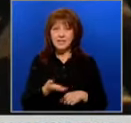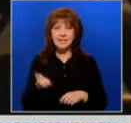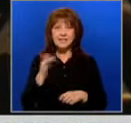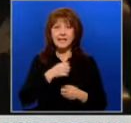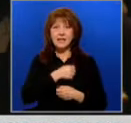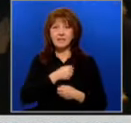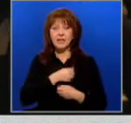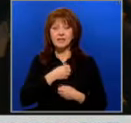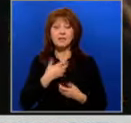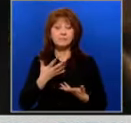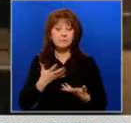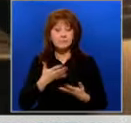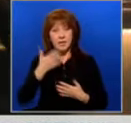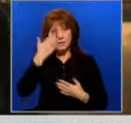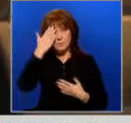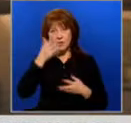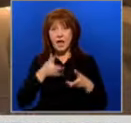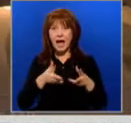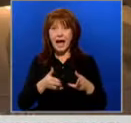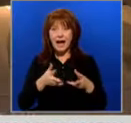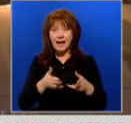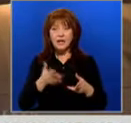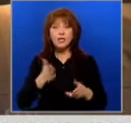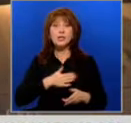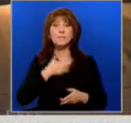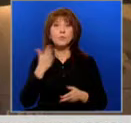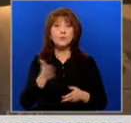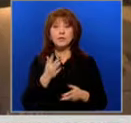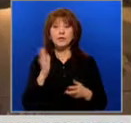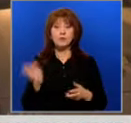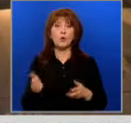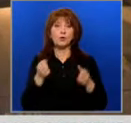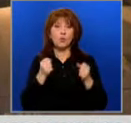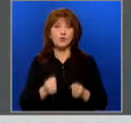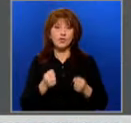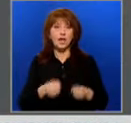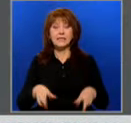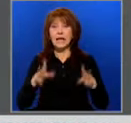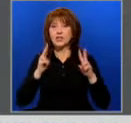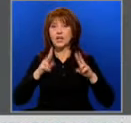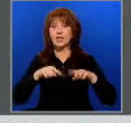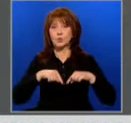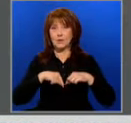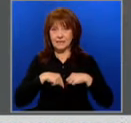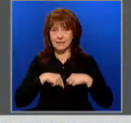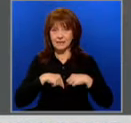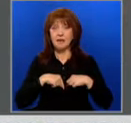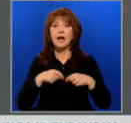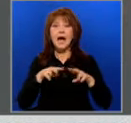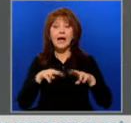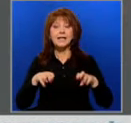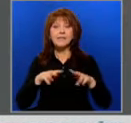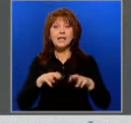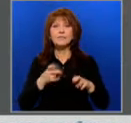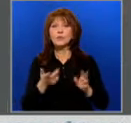са развили онкологични заболявания и са починали, докато чакат решението на съда. Разследването, което трябва да покаже кои точно